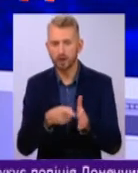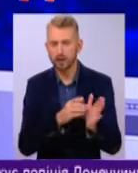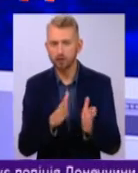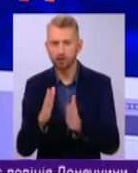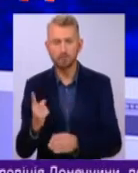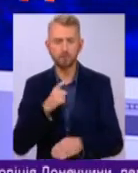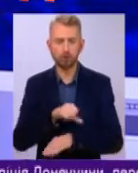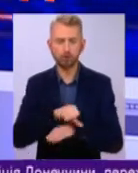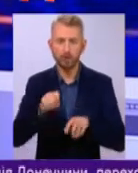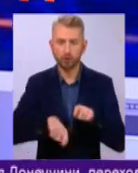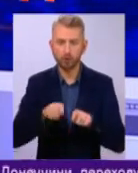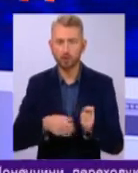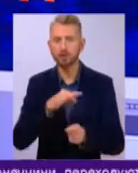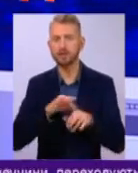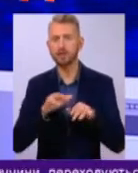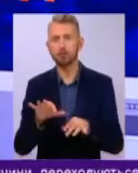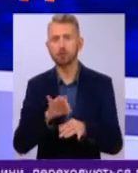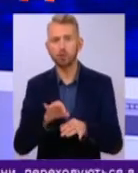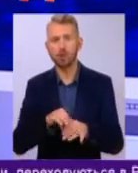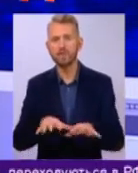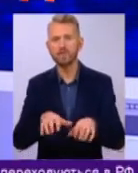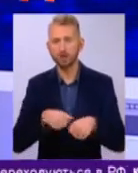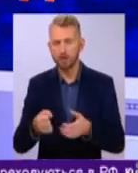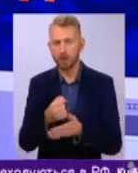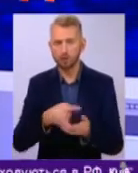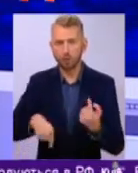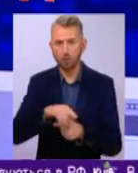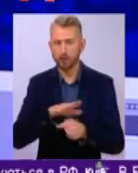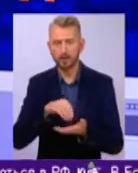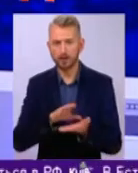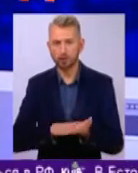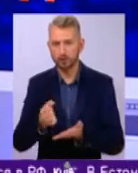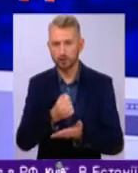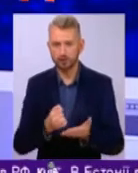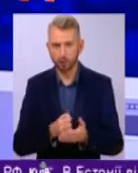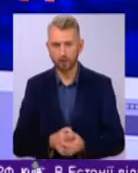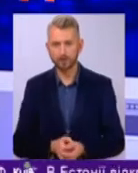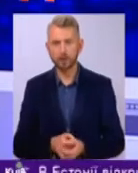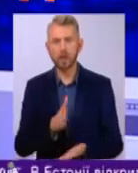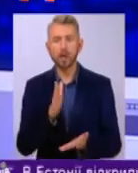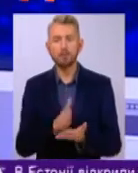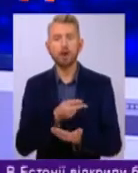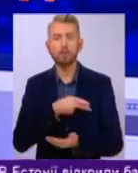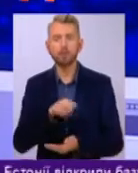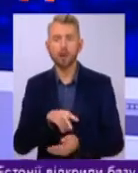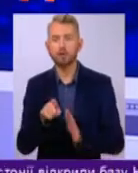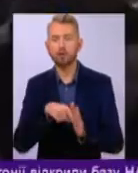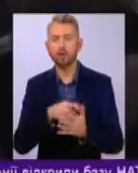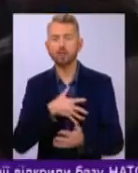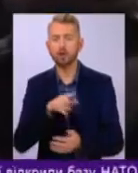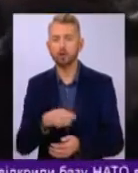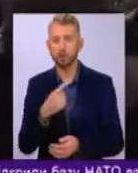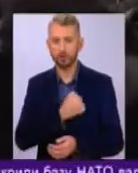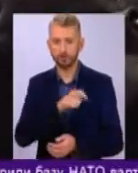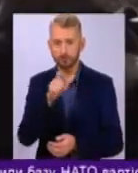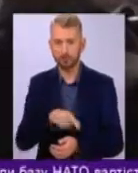прикордонний контроль та вжити заходів щодо вилучення з обігу незареєстрованої зброї. І маємо втрати на Донбасі. Загинув один захисник і